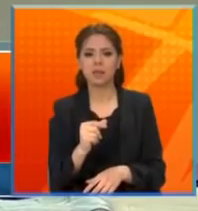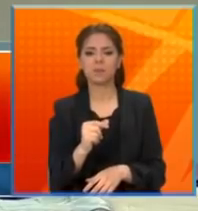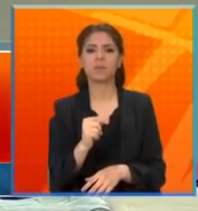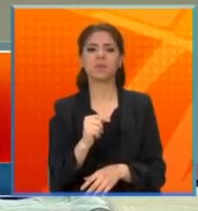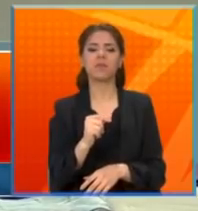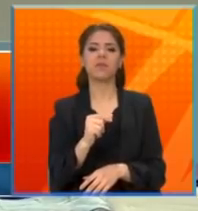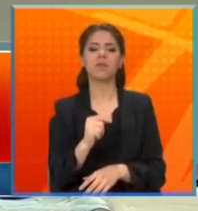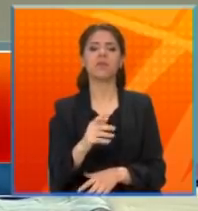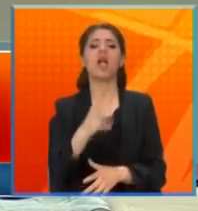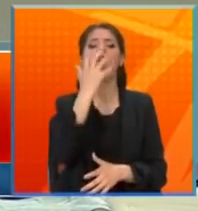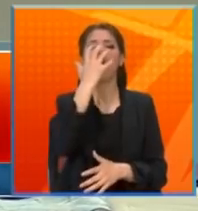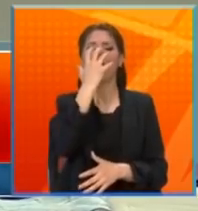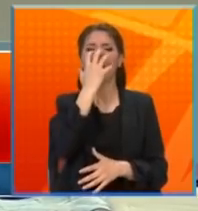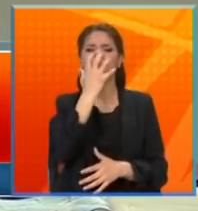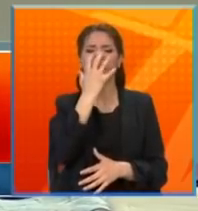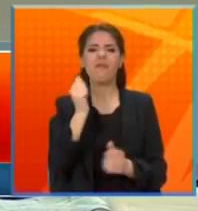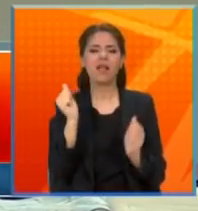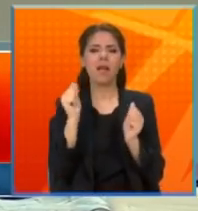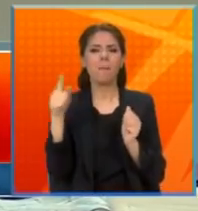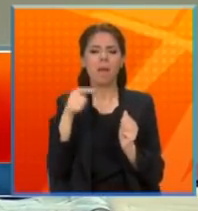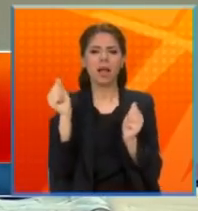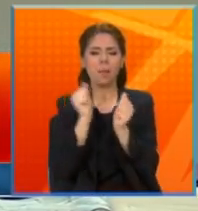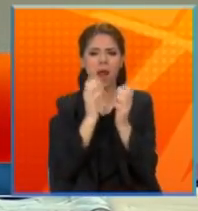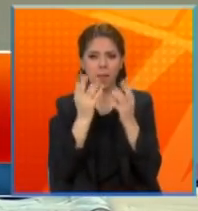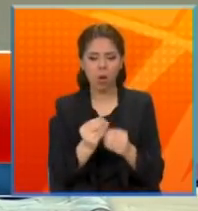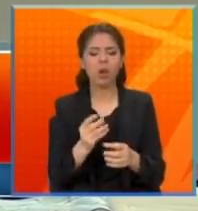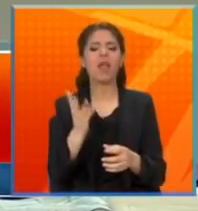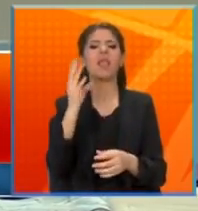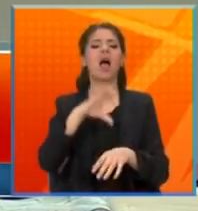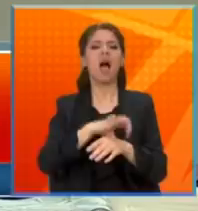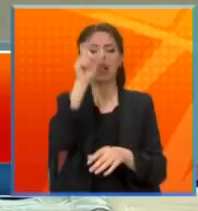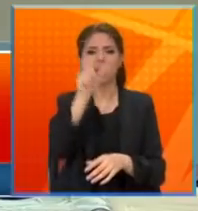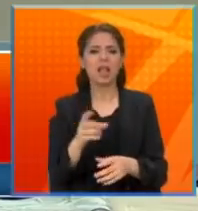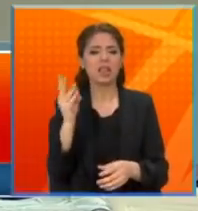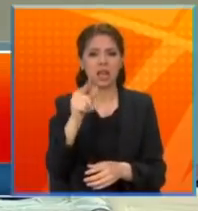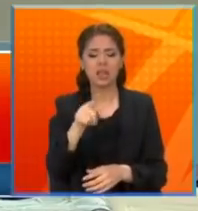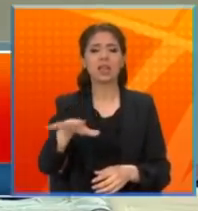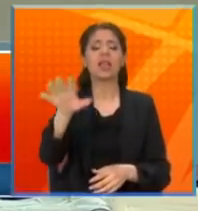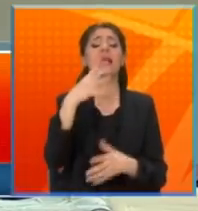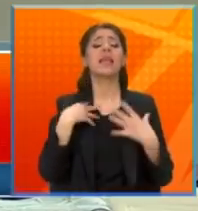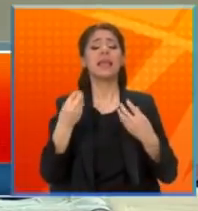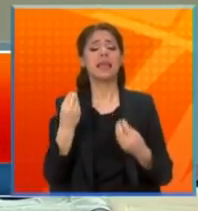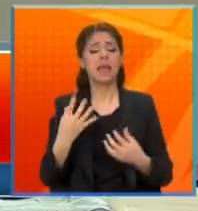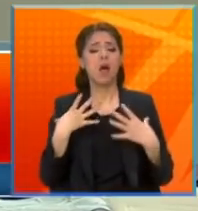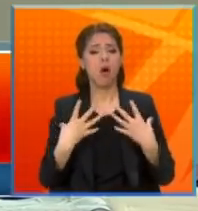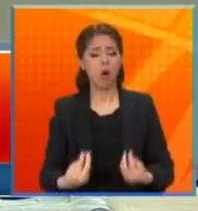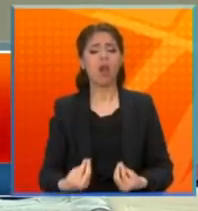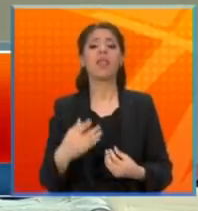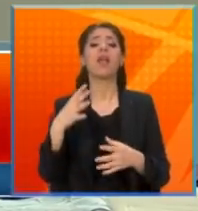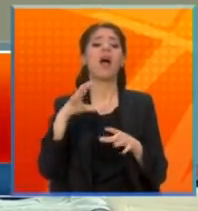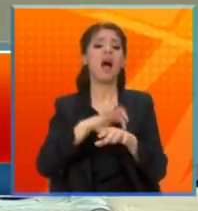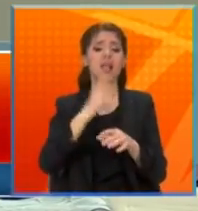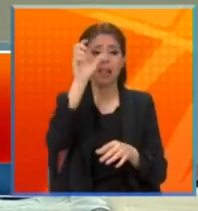entübe yani solunum cihazına bağlı olan hasta sayısını ve iyileşen hasta sayısı olmak